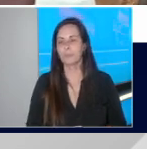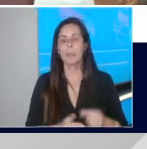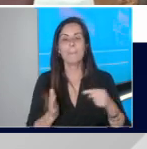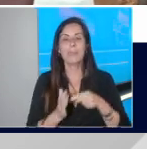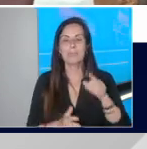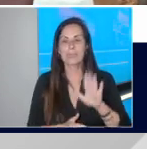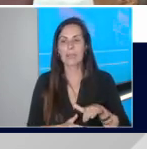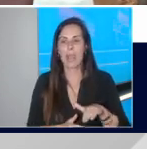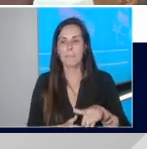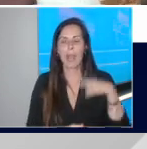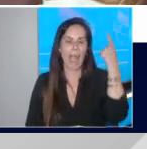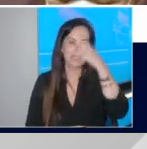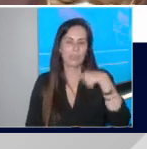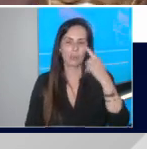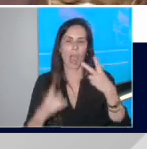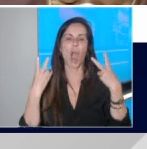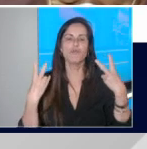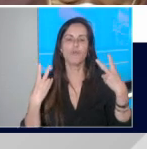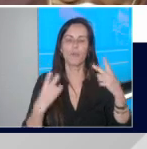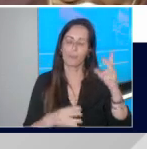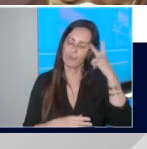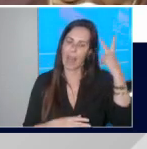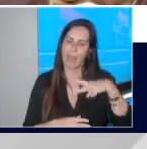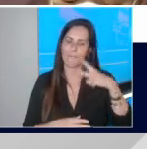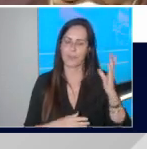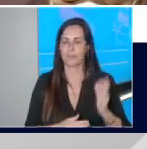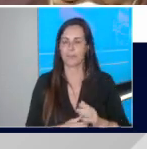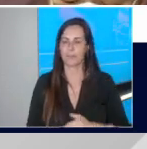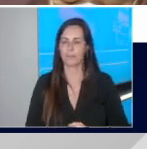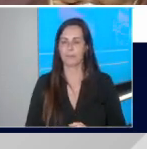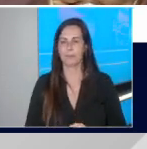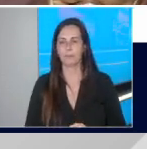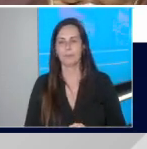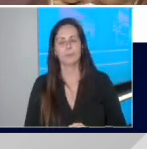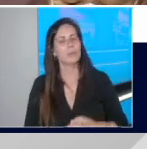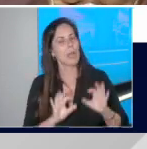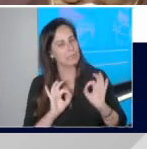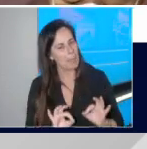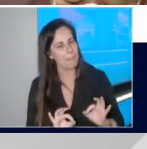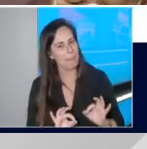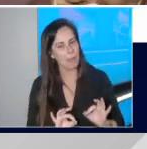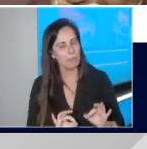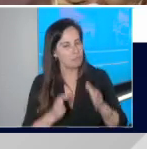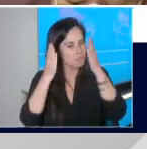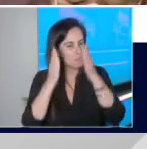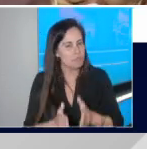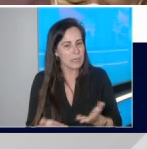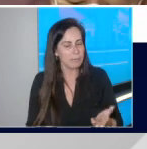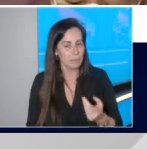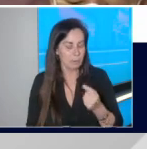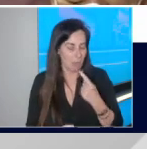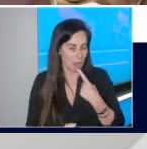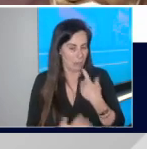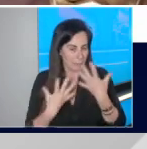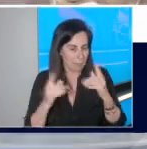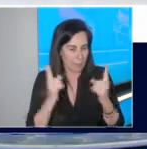ובגלל זה גם הזהות שלו כל כך חשובה להבנה של עתיד של סינגפור. אז בוא נדבר באמת על הזהות שלו, אמרתי ממש ככה